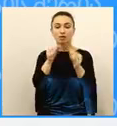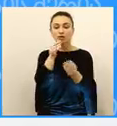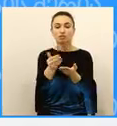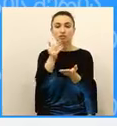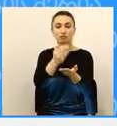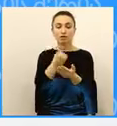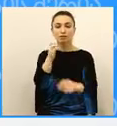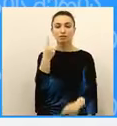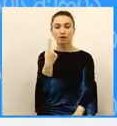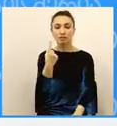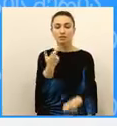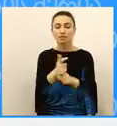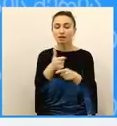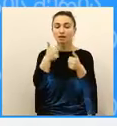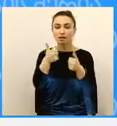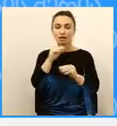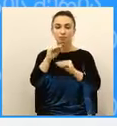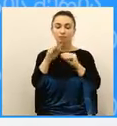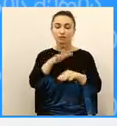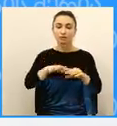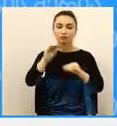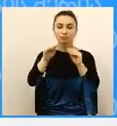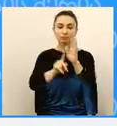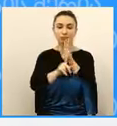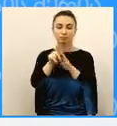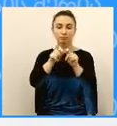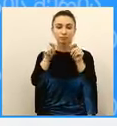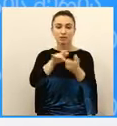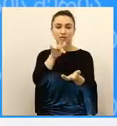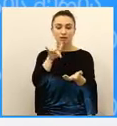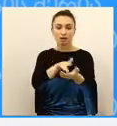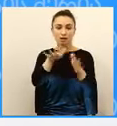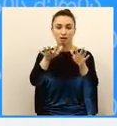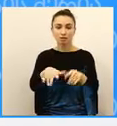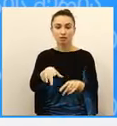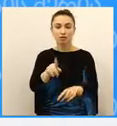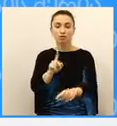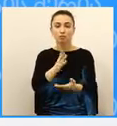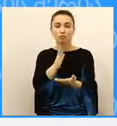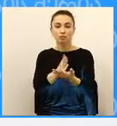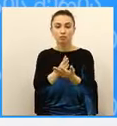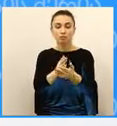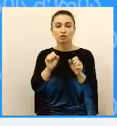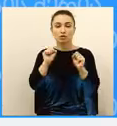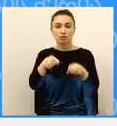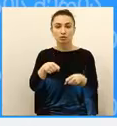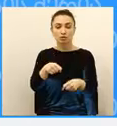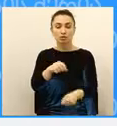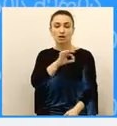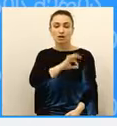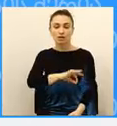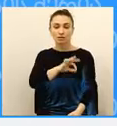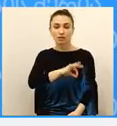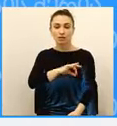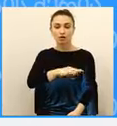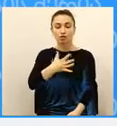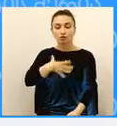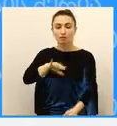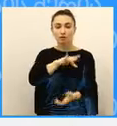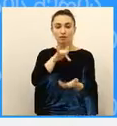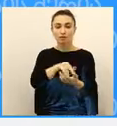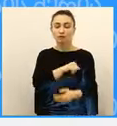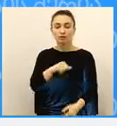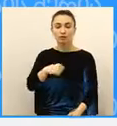შემდეგ კიდევ ერთი ძალიან მაგარი რეკრეაციული სივრცე გაჩნდება ქალაქში რომლითაც შეიძლება ისარგებლოს ჩვენი